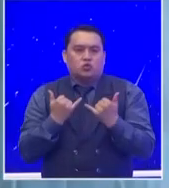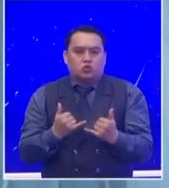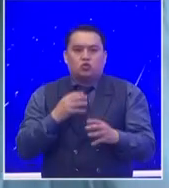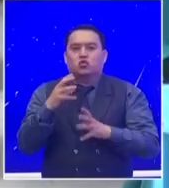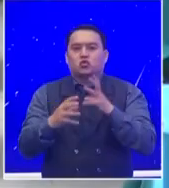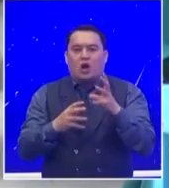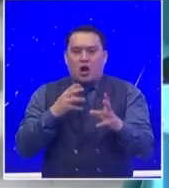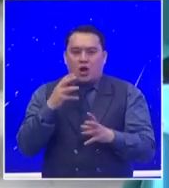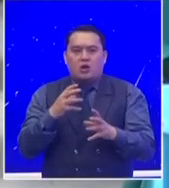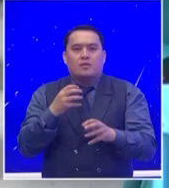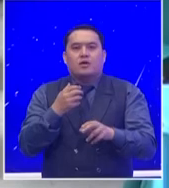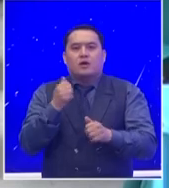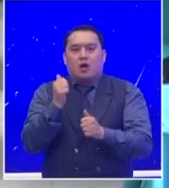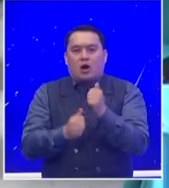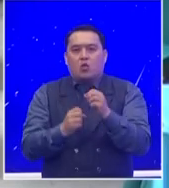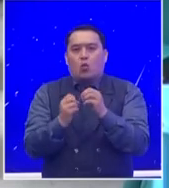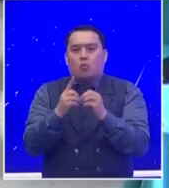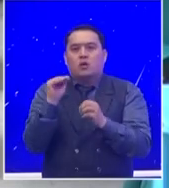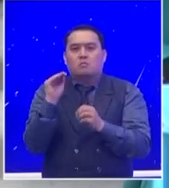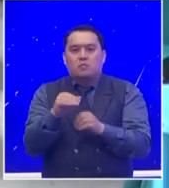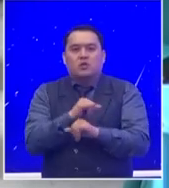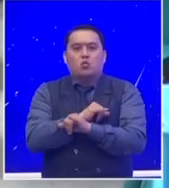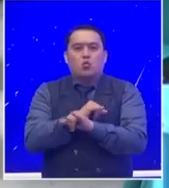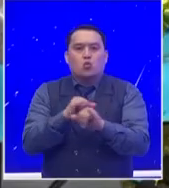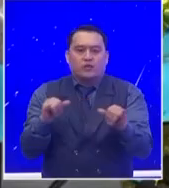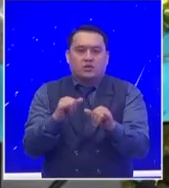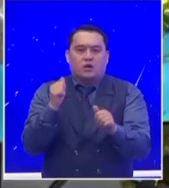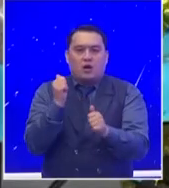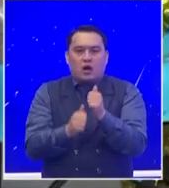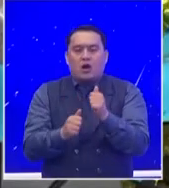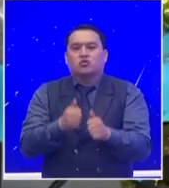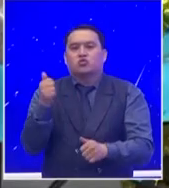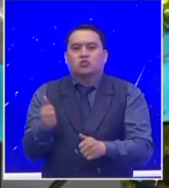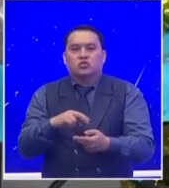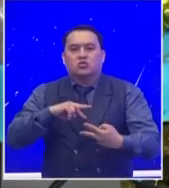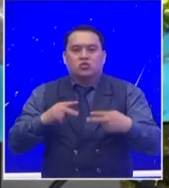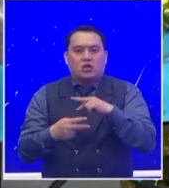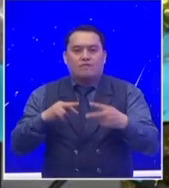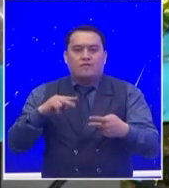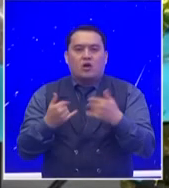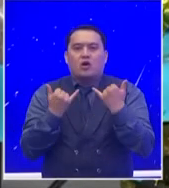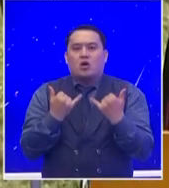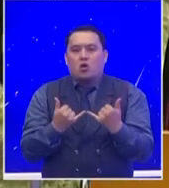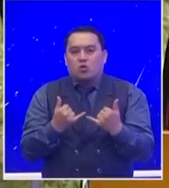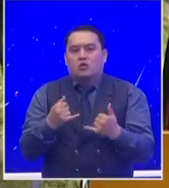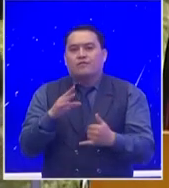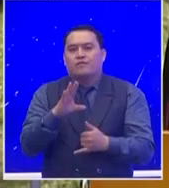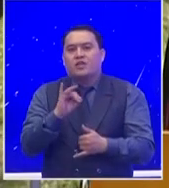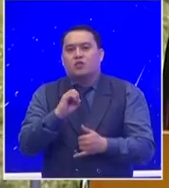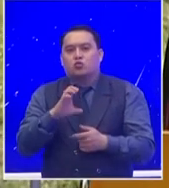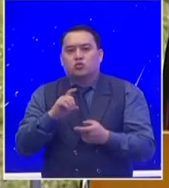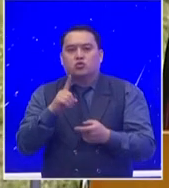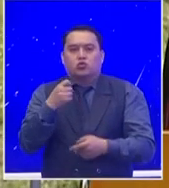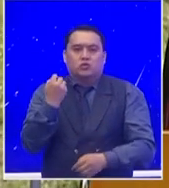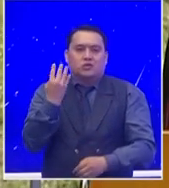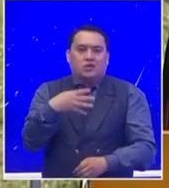жаһан бойынша күн сайын өсім 11 мыңнан асып тұр. Мәліметтер тіпті сағат сайын өзгеріп жатыр. Қазіргі күні COVID-19 вирусы